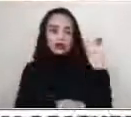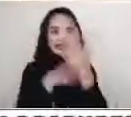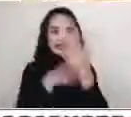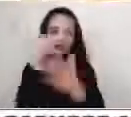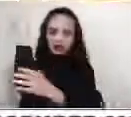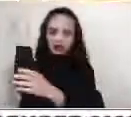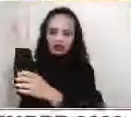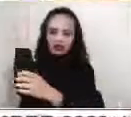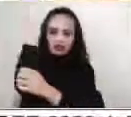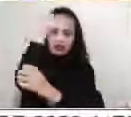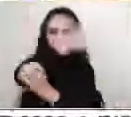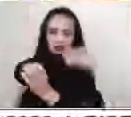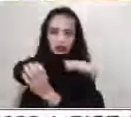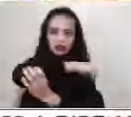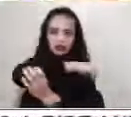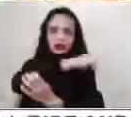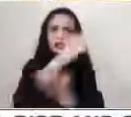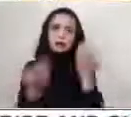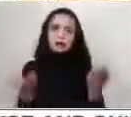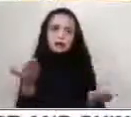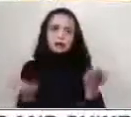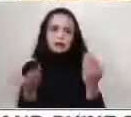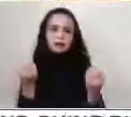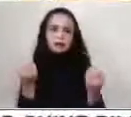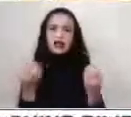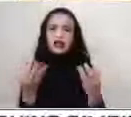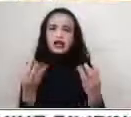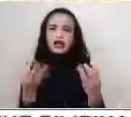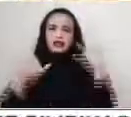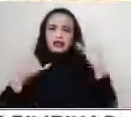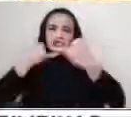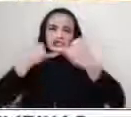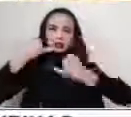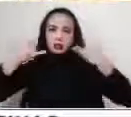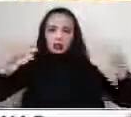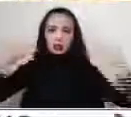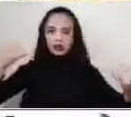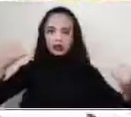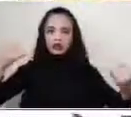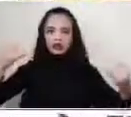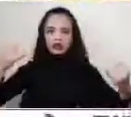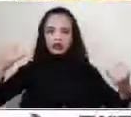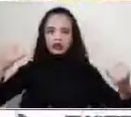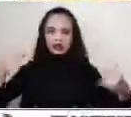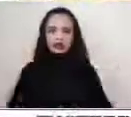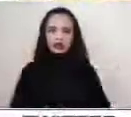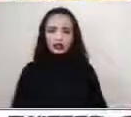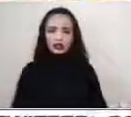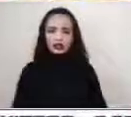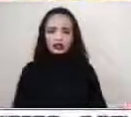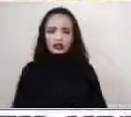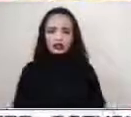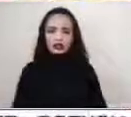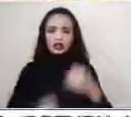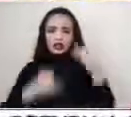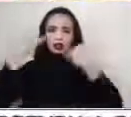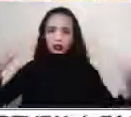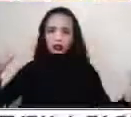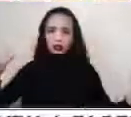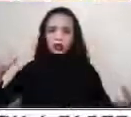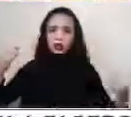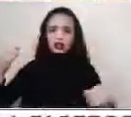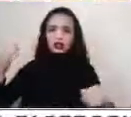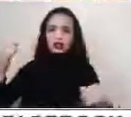Malacañang at OCTA Research Group pabor na magpatupad ng travel ban mula sa United Kingdom matapos kumalat ang isang uri